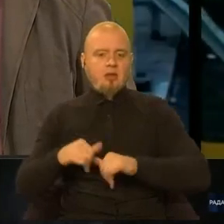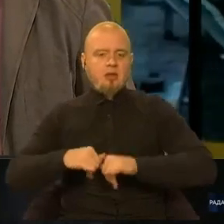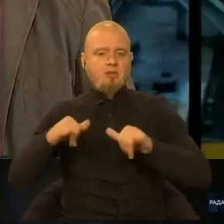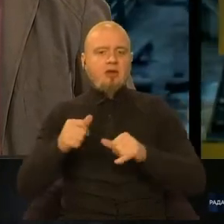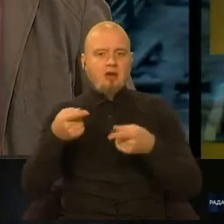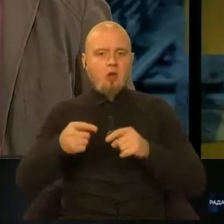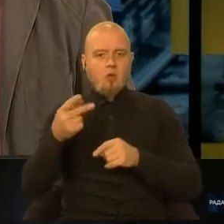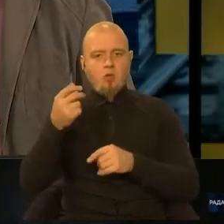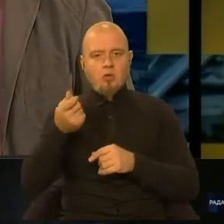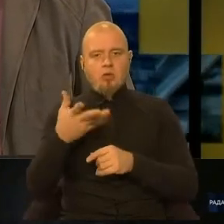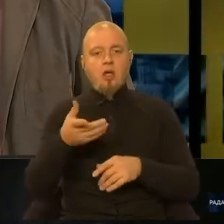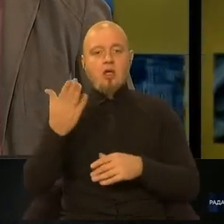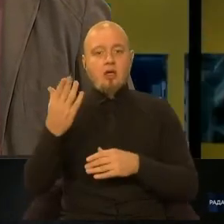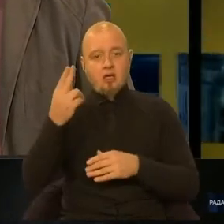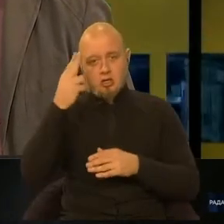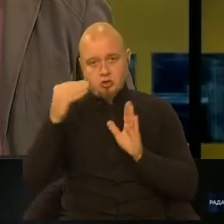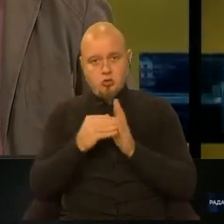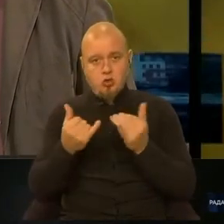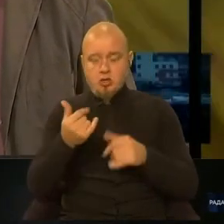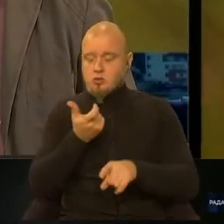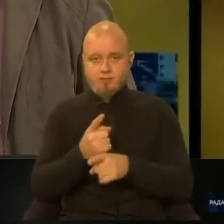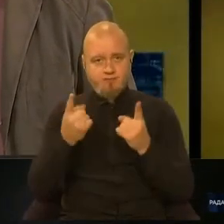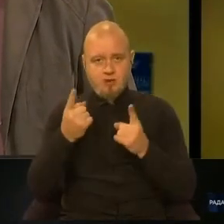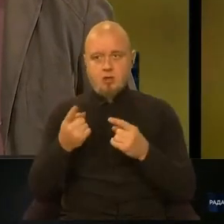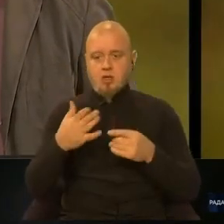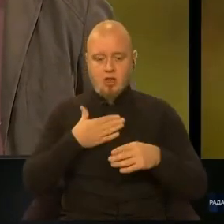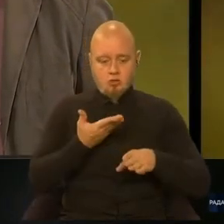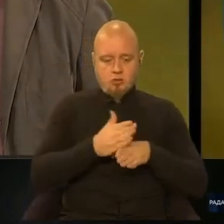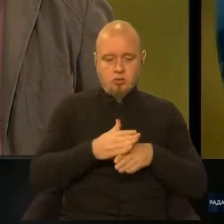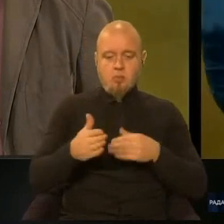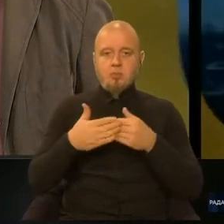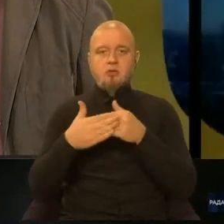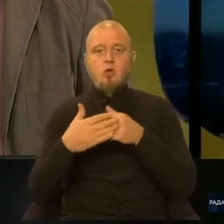наразі надвелике на наш клаптик. Близько 900